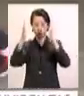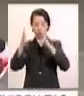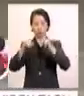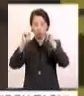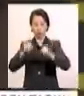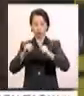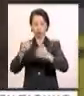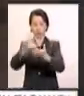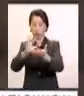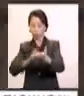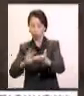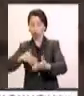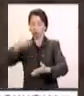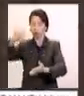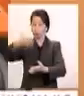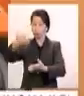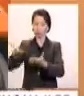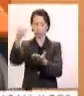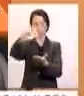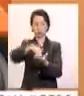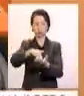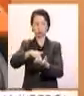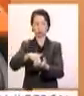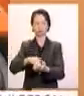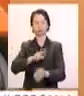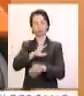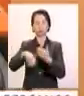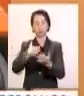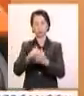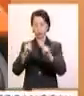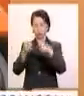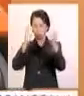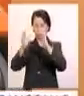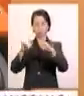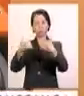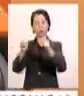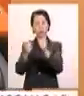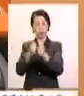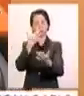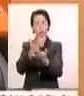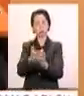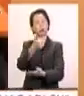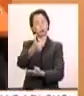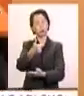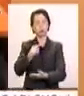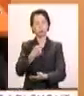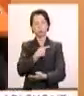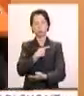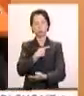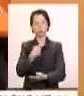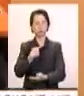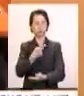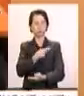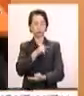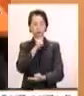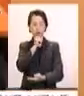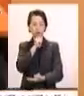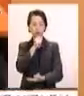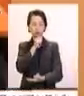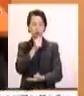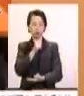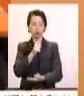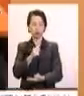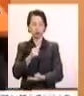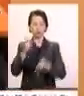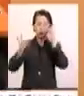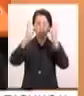mampu melakar sejarah sekali lagi. Keseluruhan pasukan Malaysia main dengan baik. So kita tidak terlalu